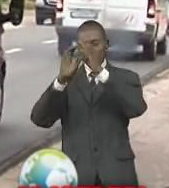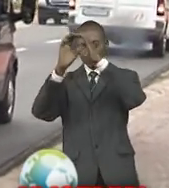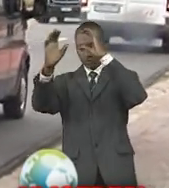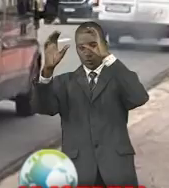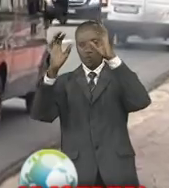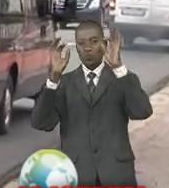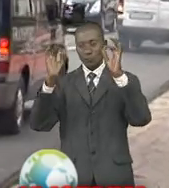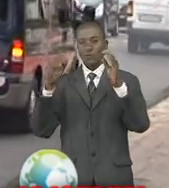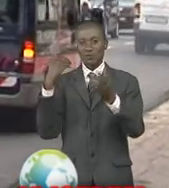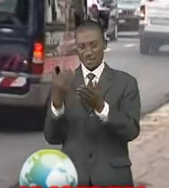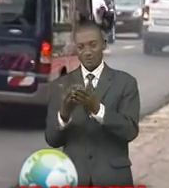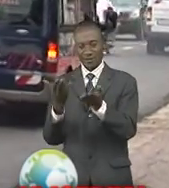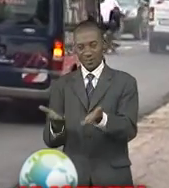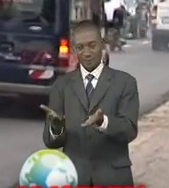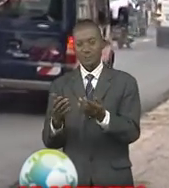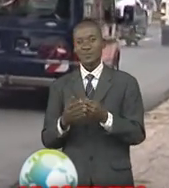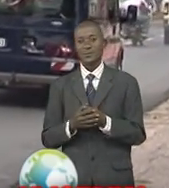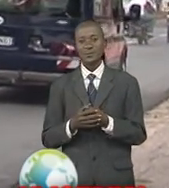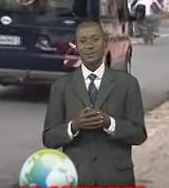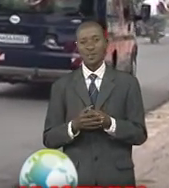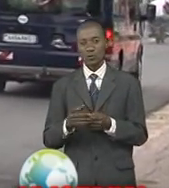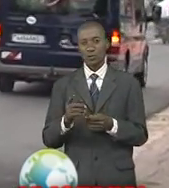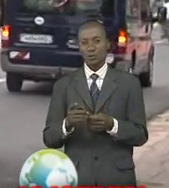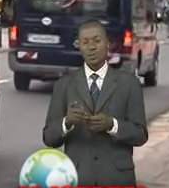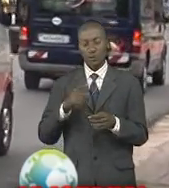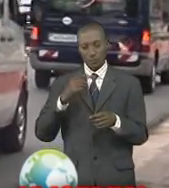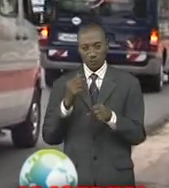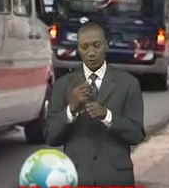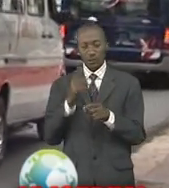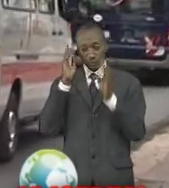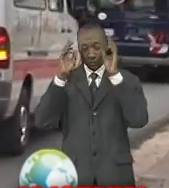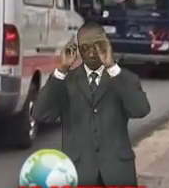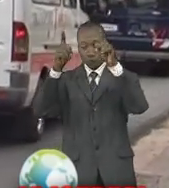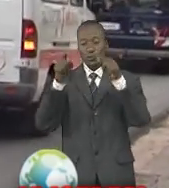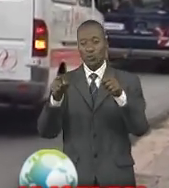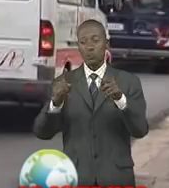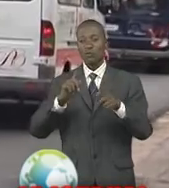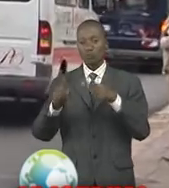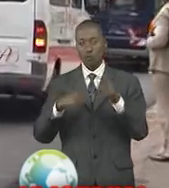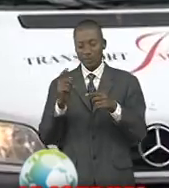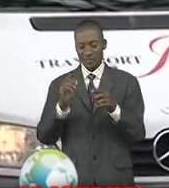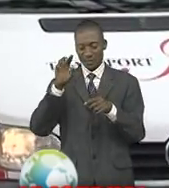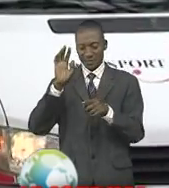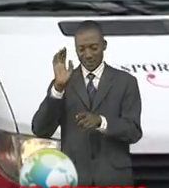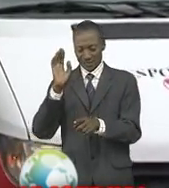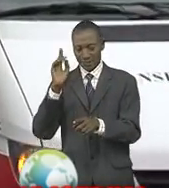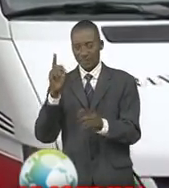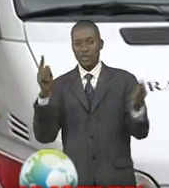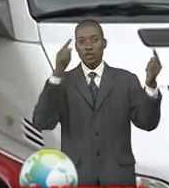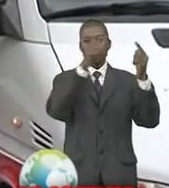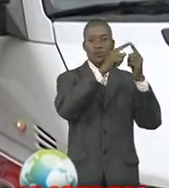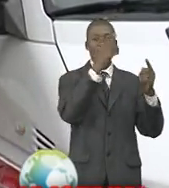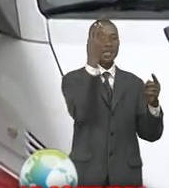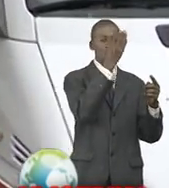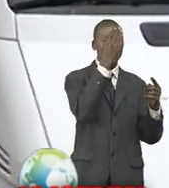Congolais. Dans un premier temps, ces autobus vont desservir les tronçons Kinshasa-Kikwit et Kinshasa-Matadi. La raison est simple,